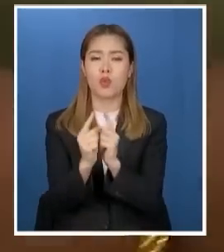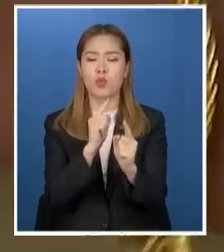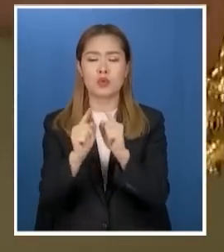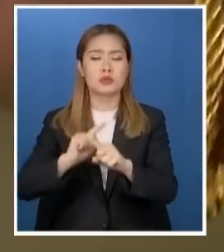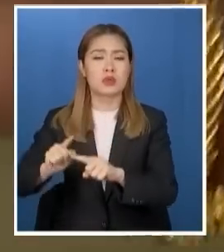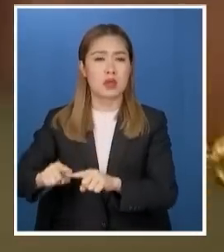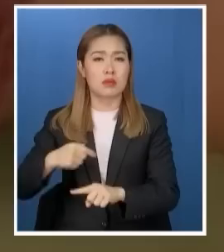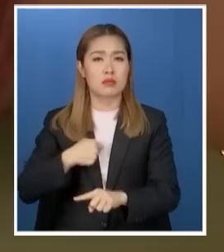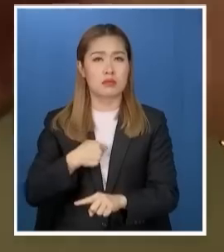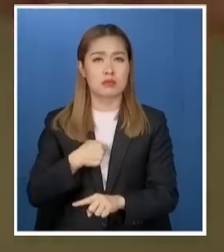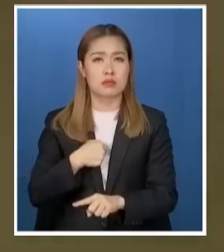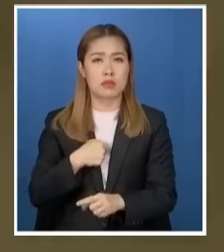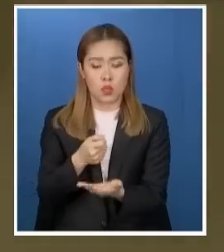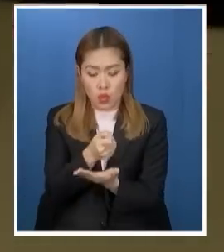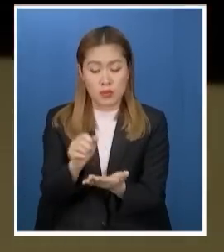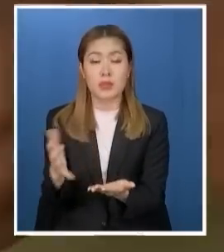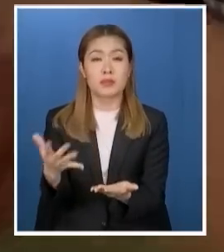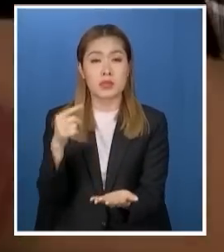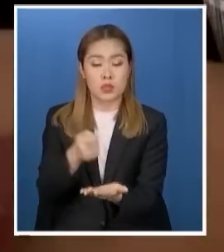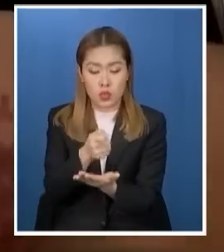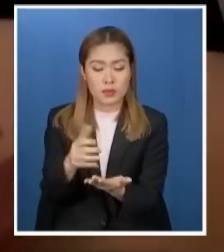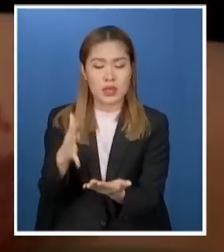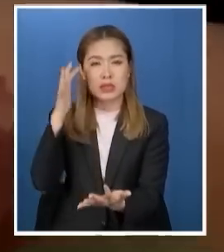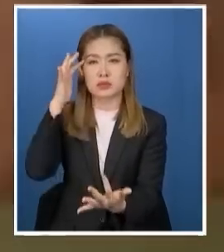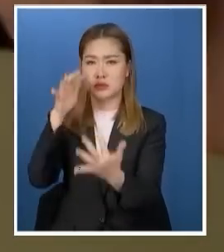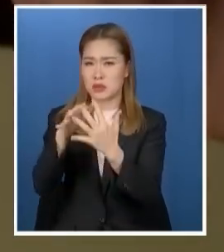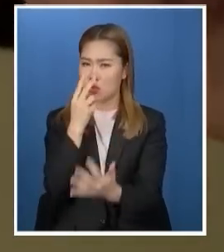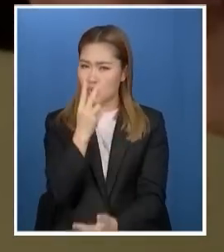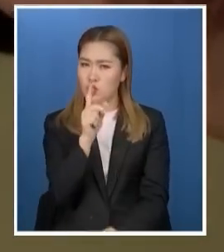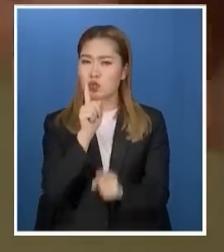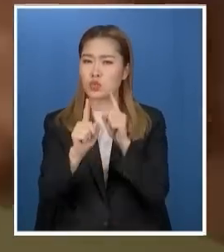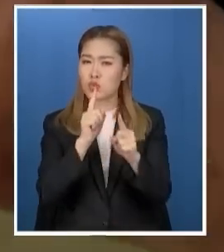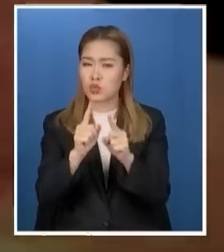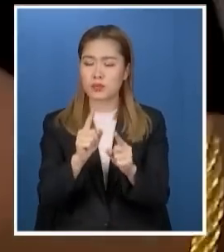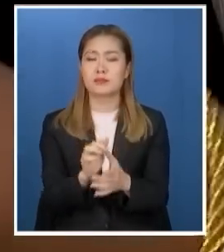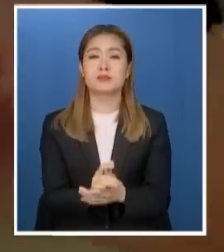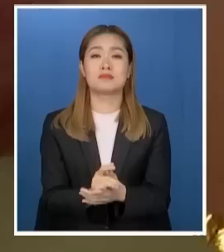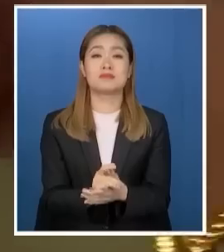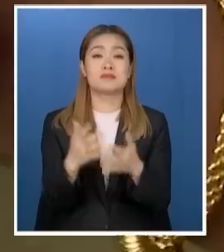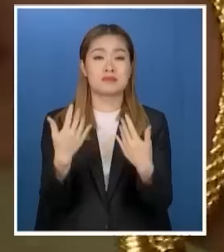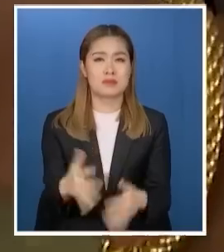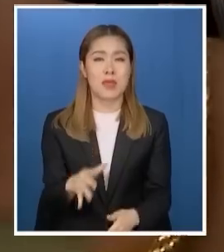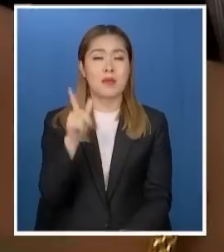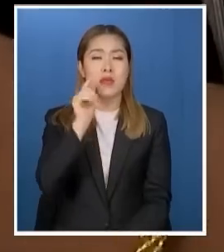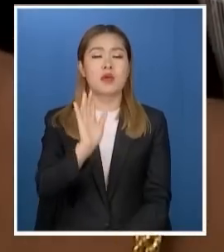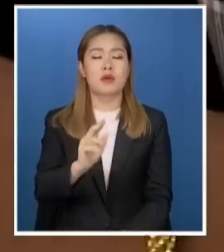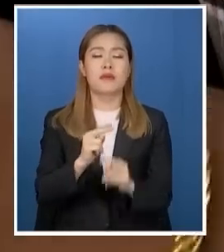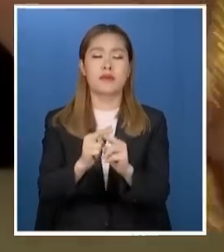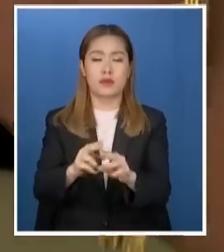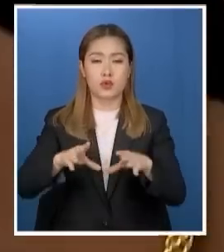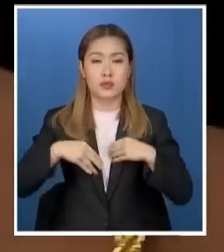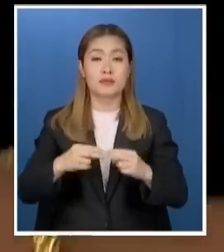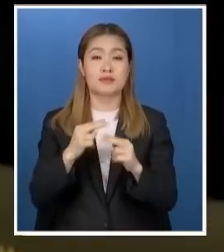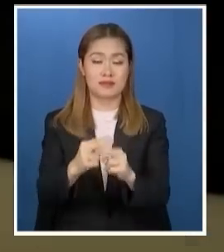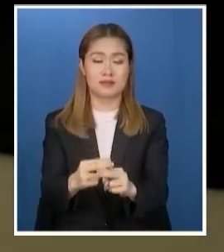ไรต่างๆเธอไม่ได้ใช้หลักดวงอะไรเลยเธอใช้หลักจิตวิทยาในการพูดคุยจนสุดท้ายแล้วให้แม่มีการรับสารภ